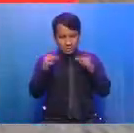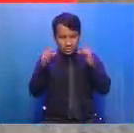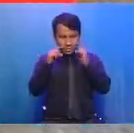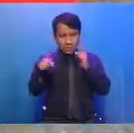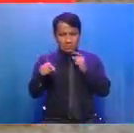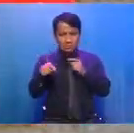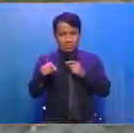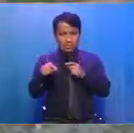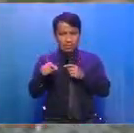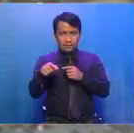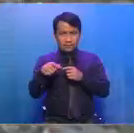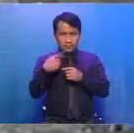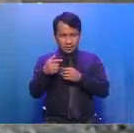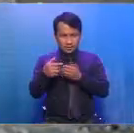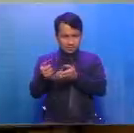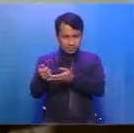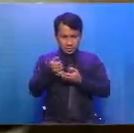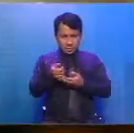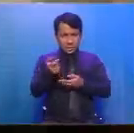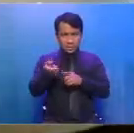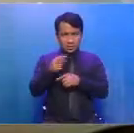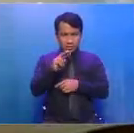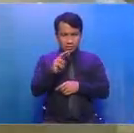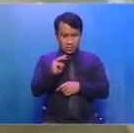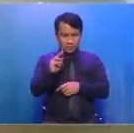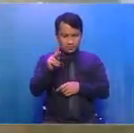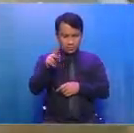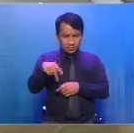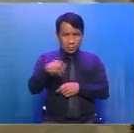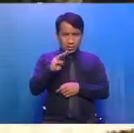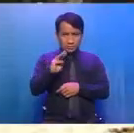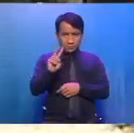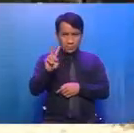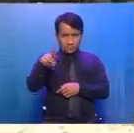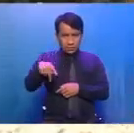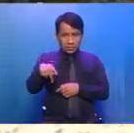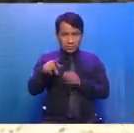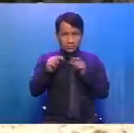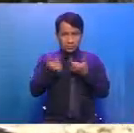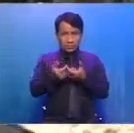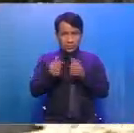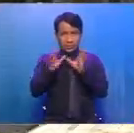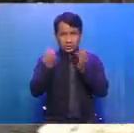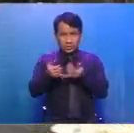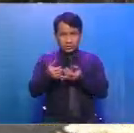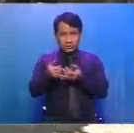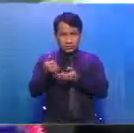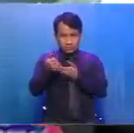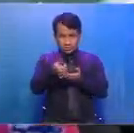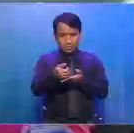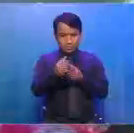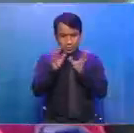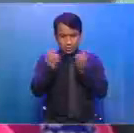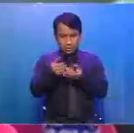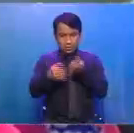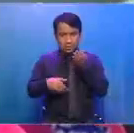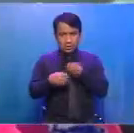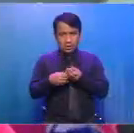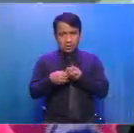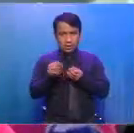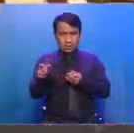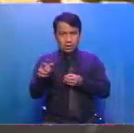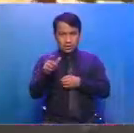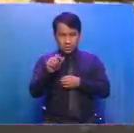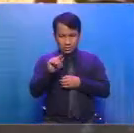at relief goods mula sa Tulong Kapatid at MVP Group of Companies. Tinulungan din ng foundation na iba pang barangay gaya ng Antagan